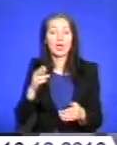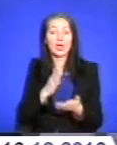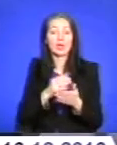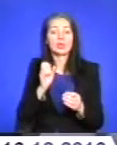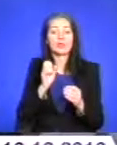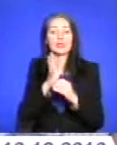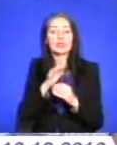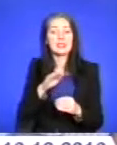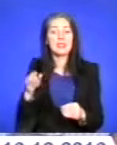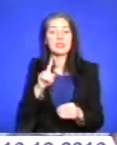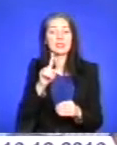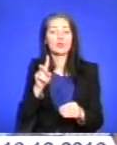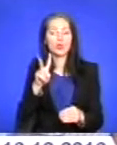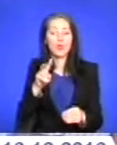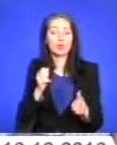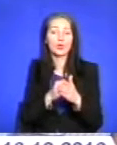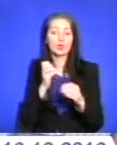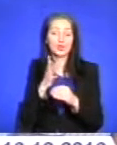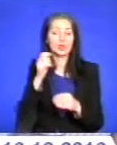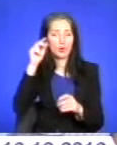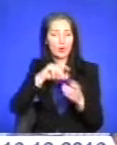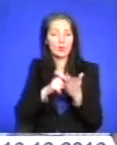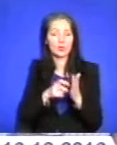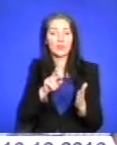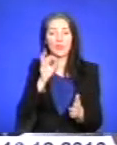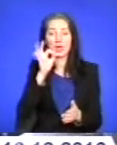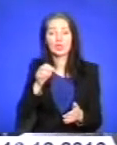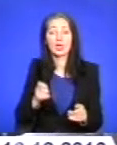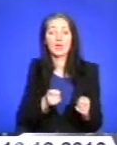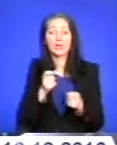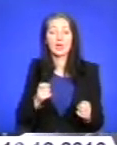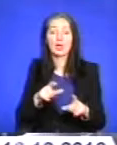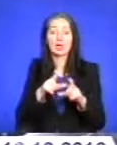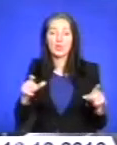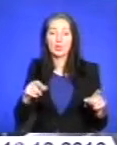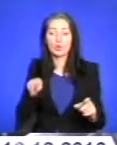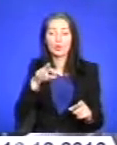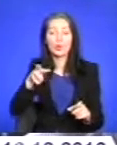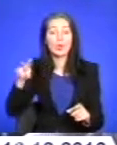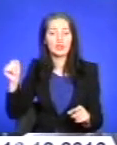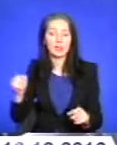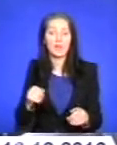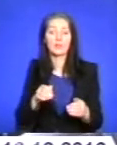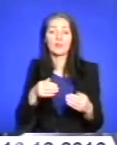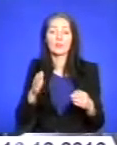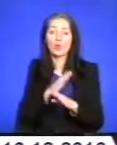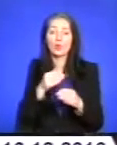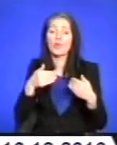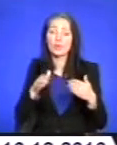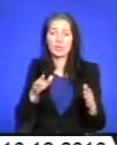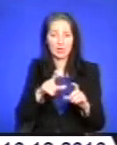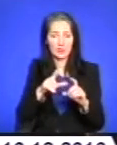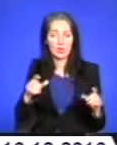по 11 клас. Як зазначає керівник закладу Володимир Долинний, саме доля випускників його хвилює найбільше, адже зовсім